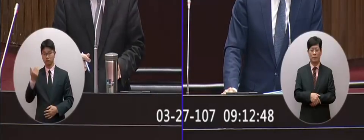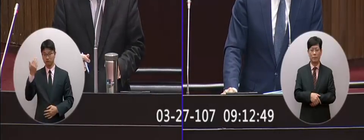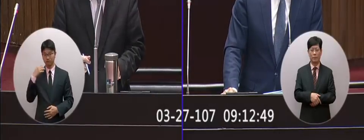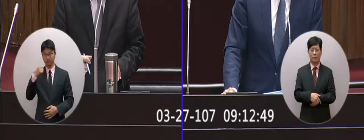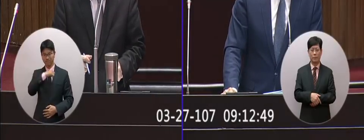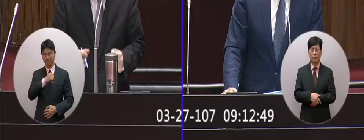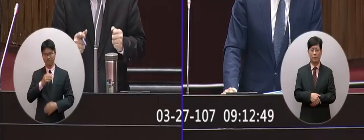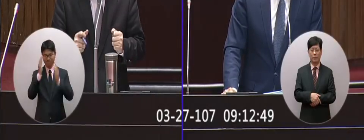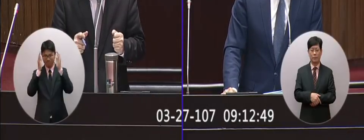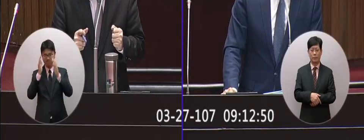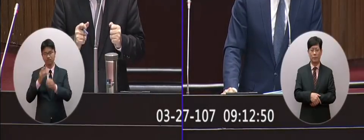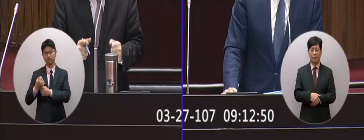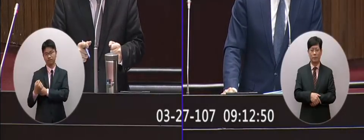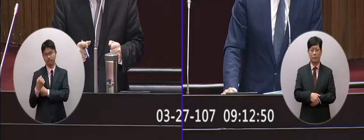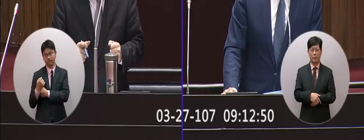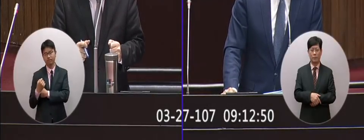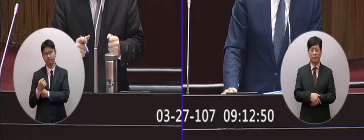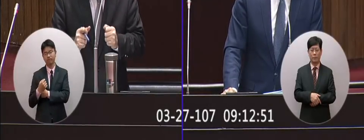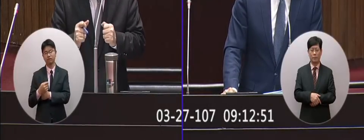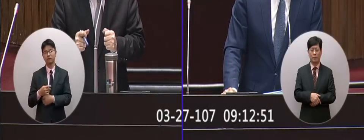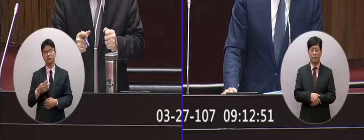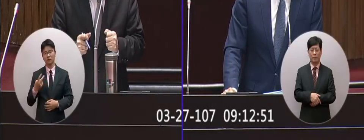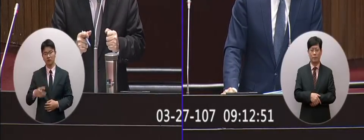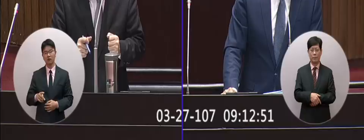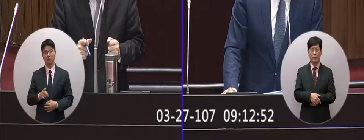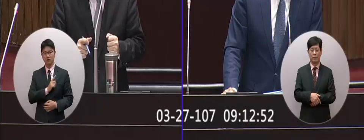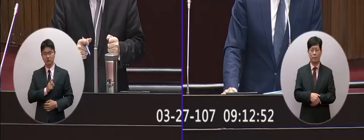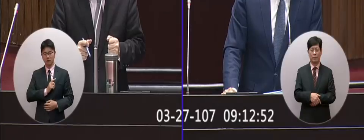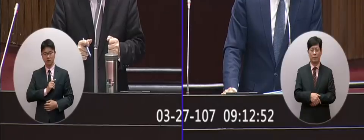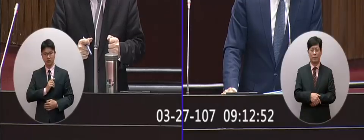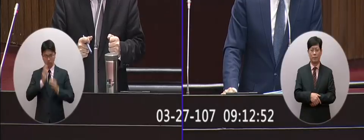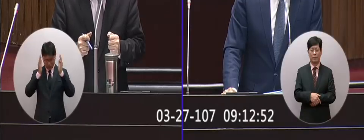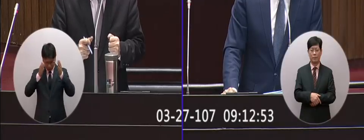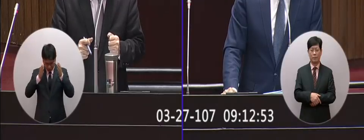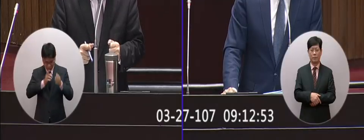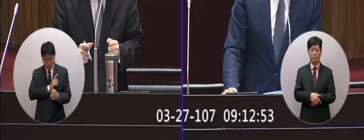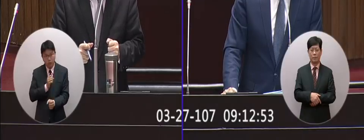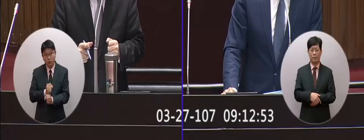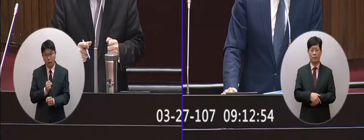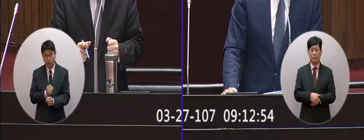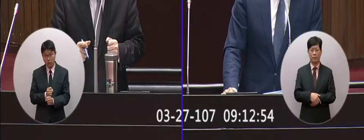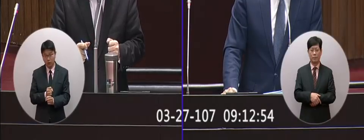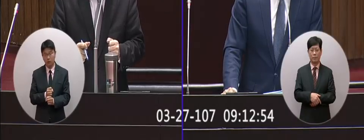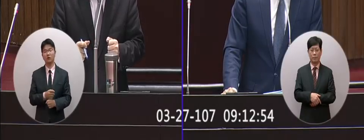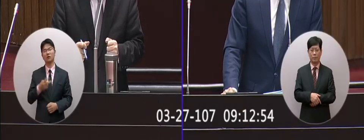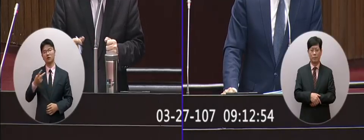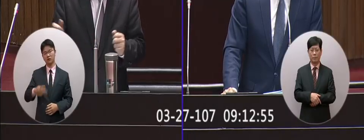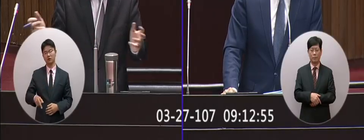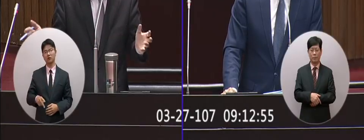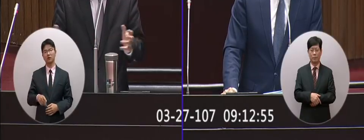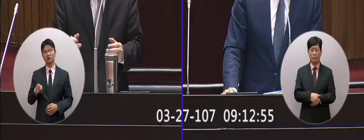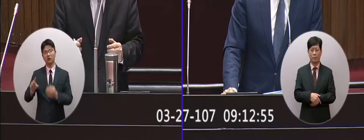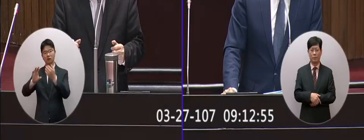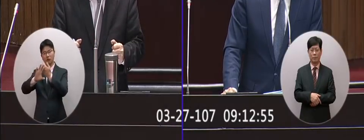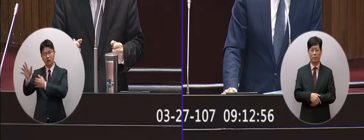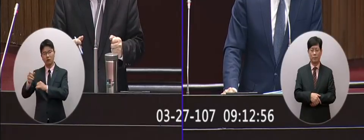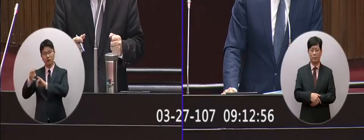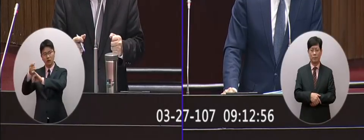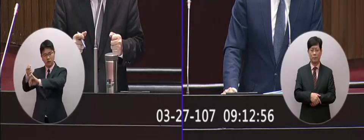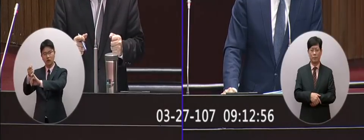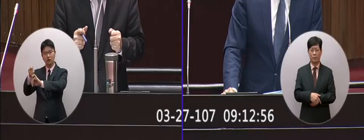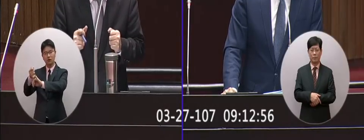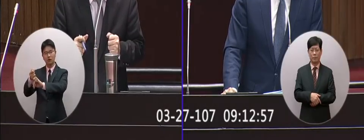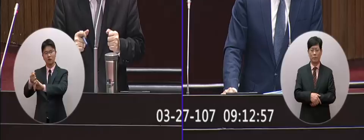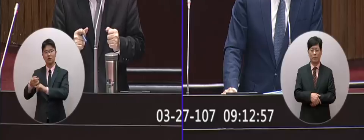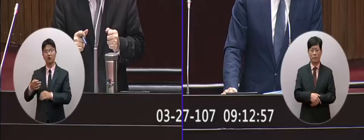睛怕表啊，认真非常认真啊的在做自己的工作，那可能都是接外国的订单，比